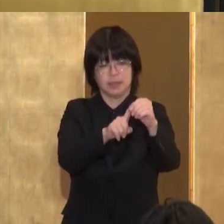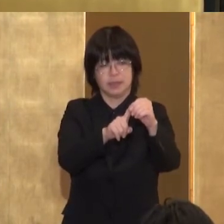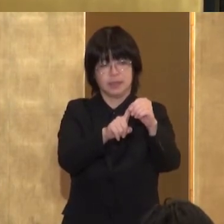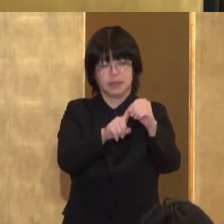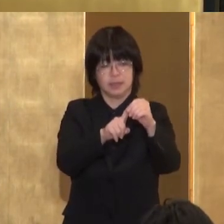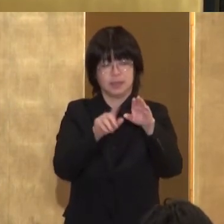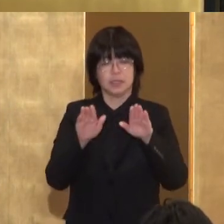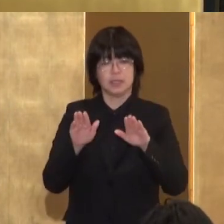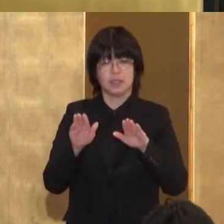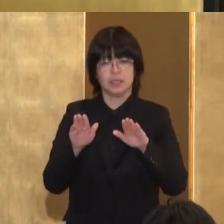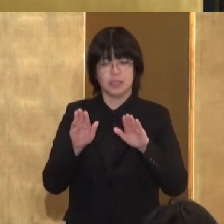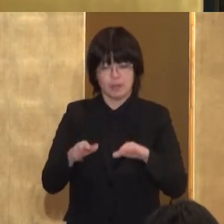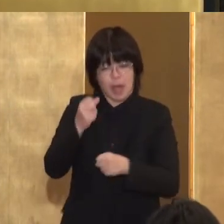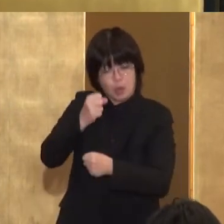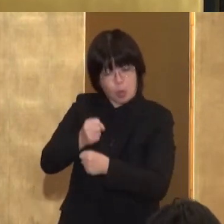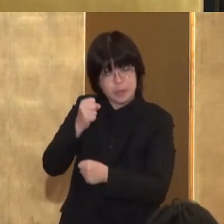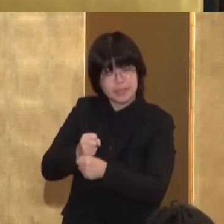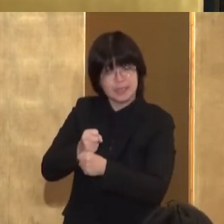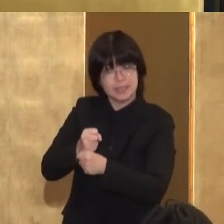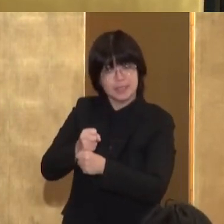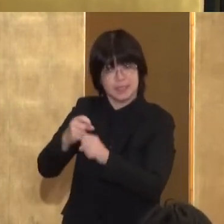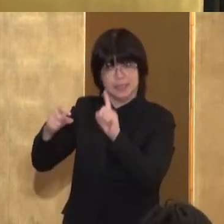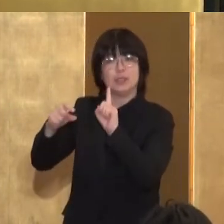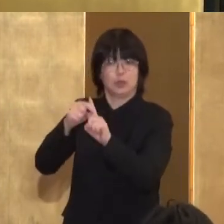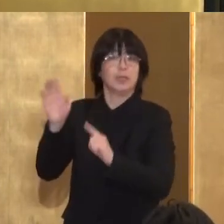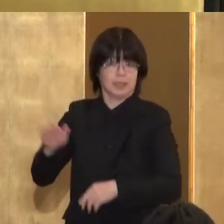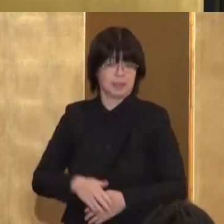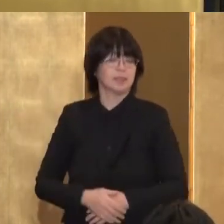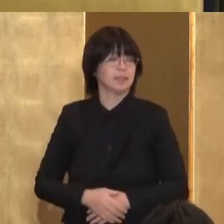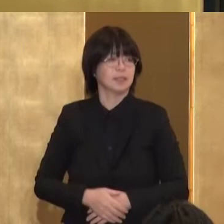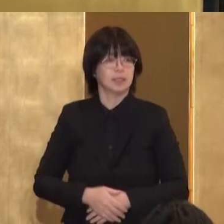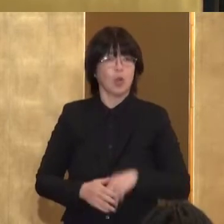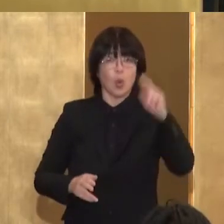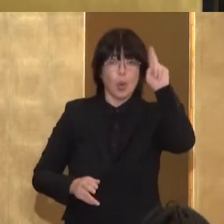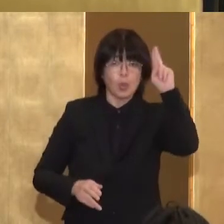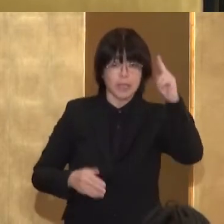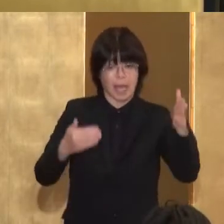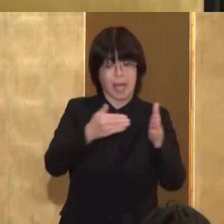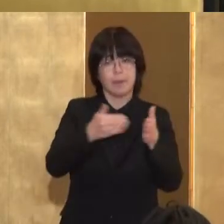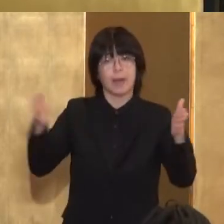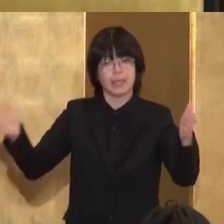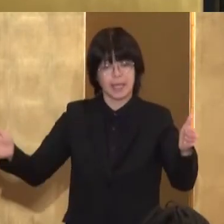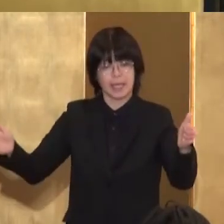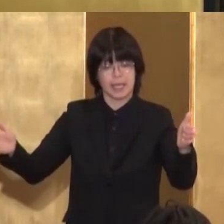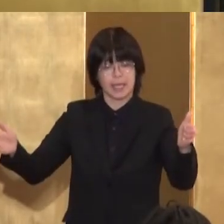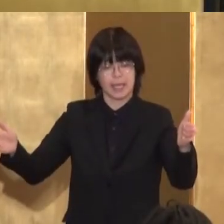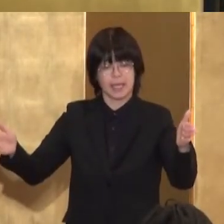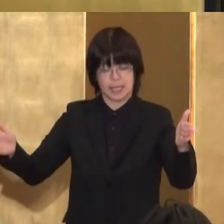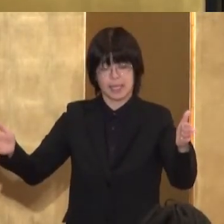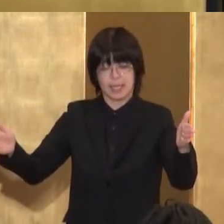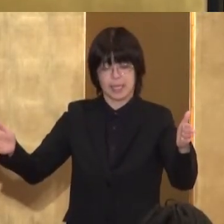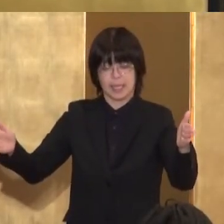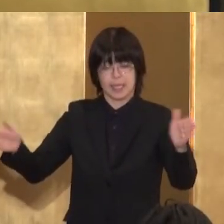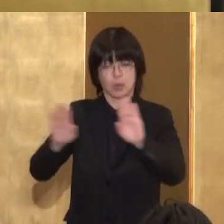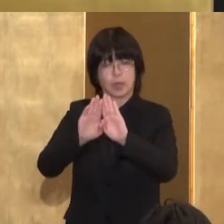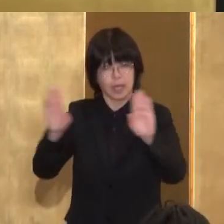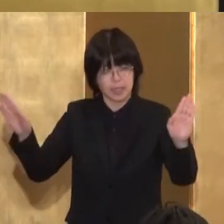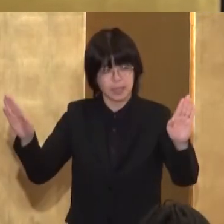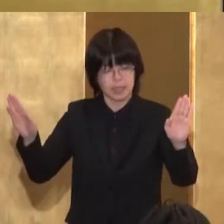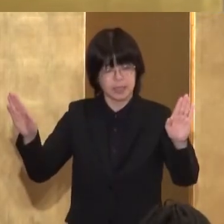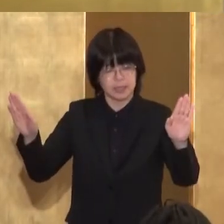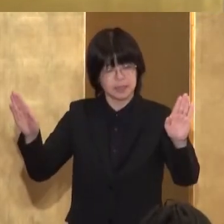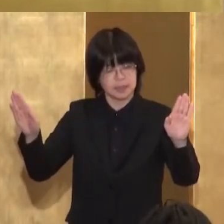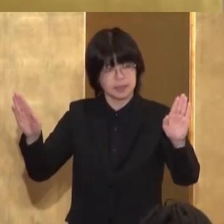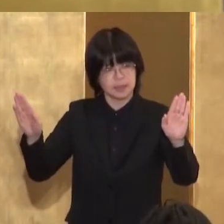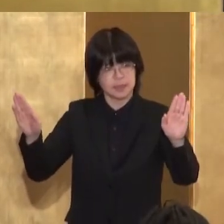今工事が進んでいます。大阪までの全線開業もですね、在都を生かして最